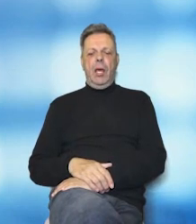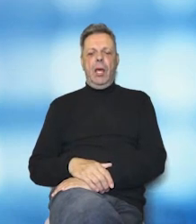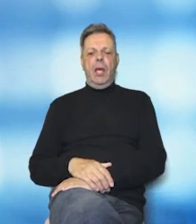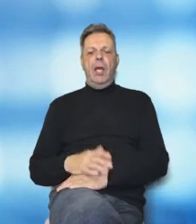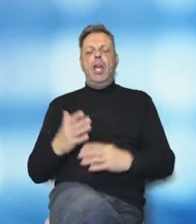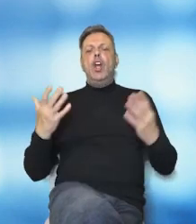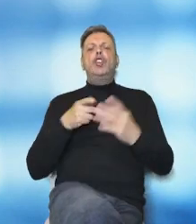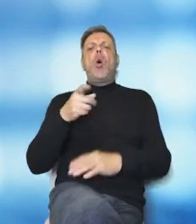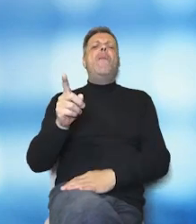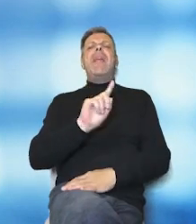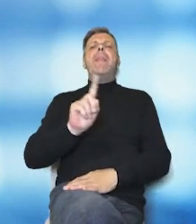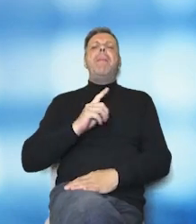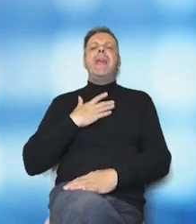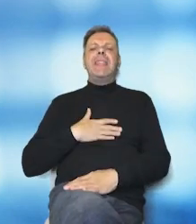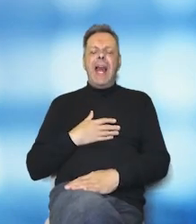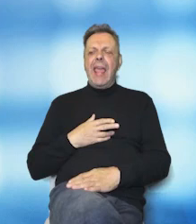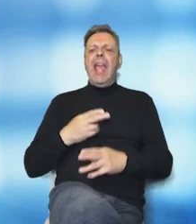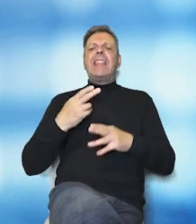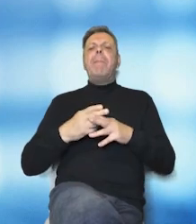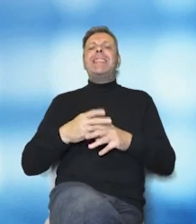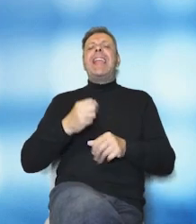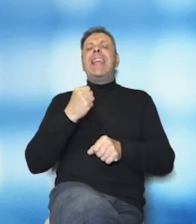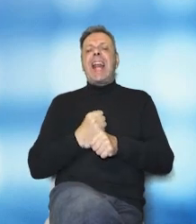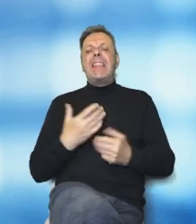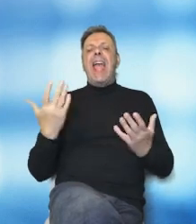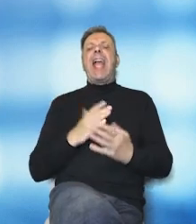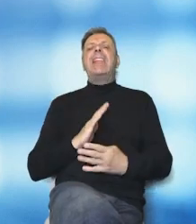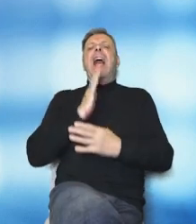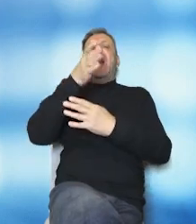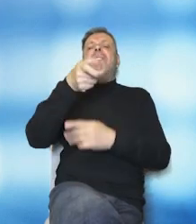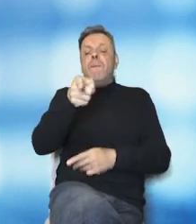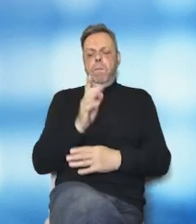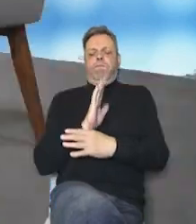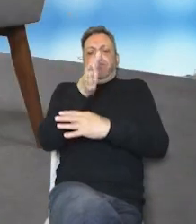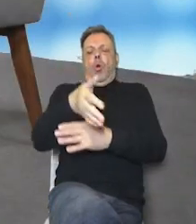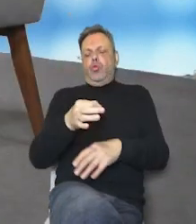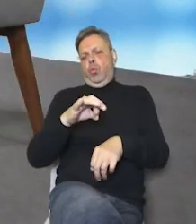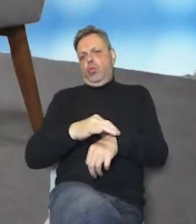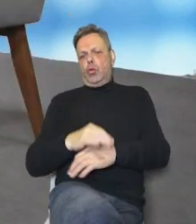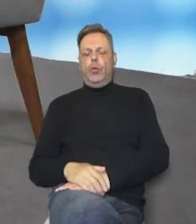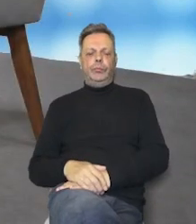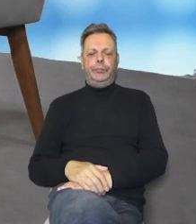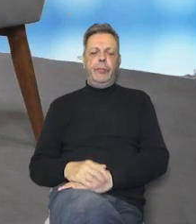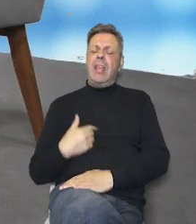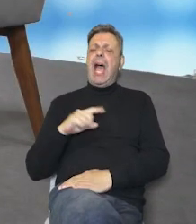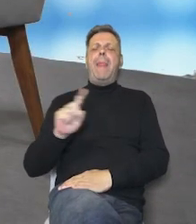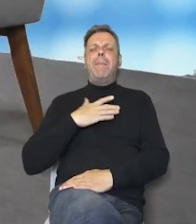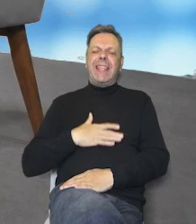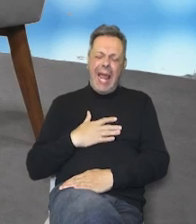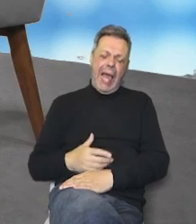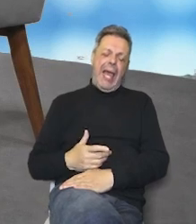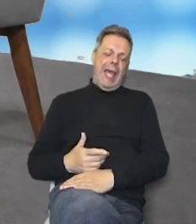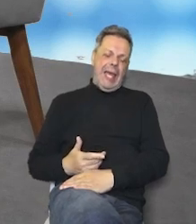Što ne biste htjeli da pacijenti čine kada dođu k vama? A ne bih htjela da u